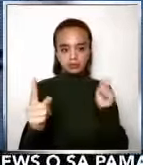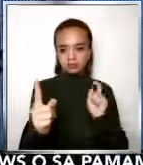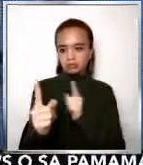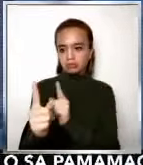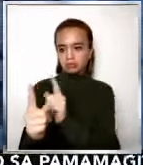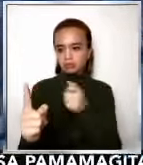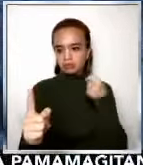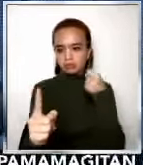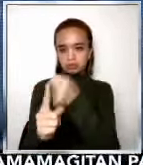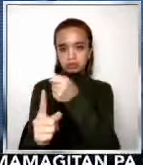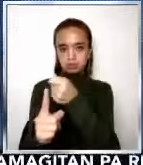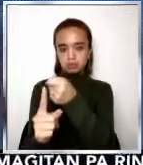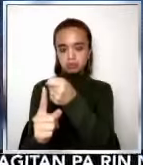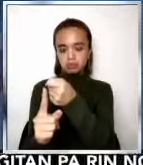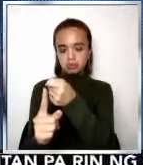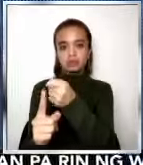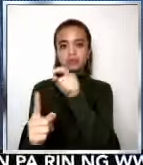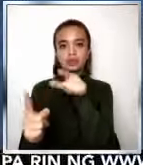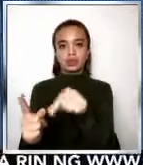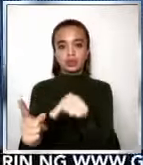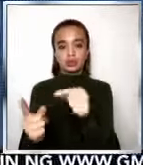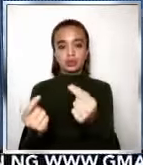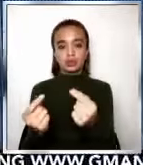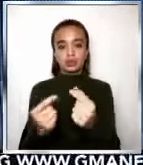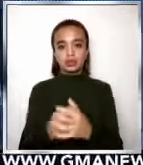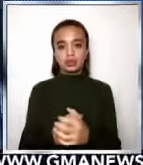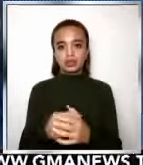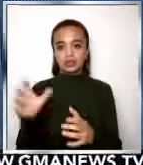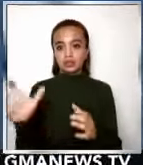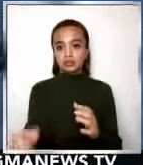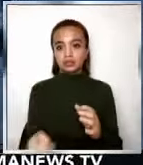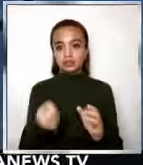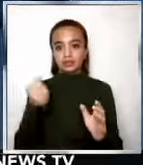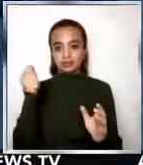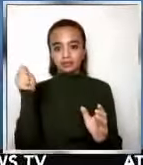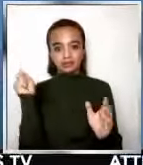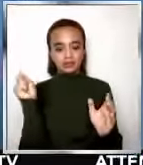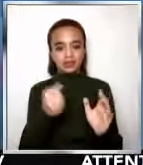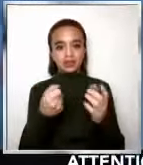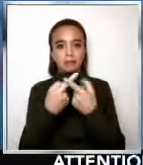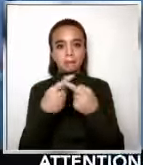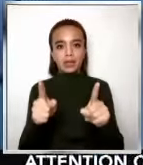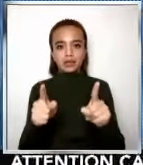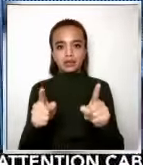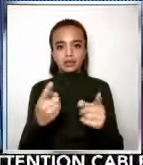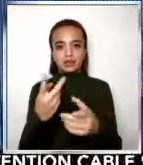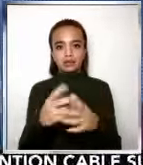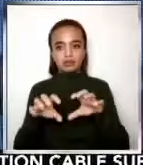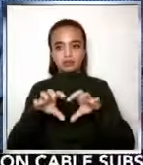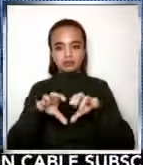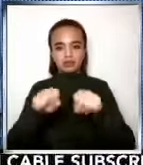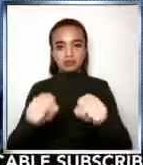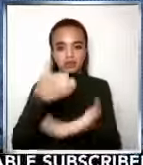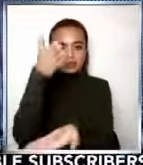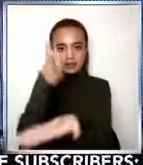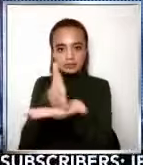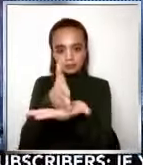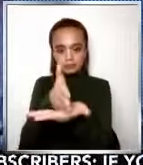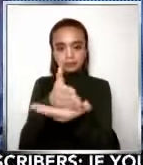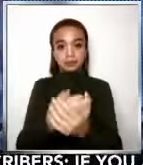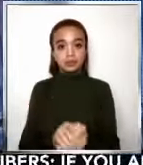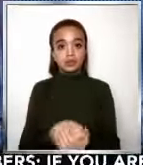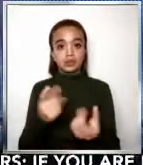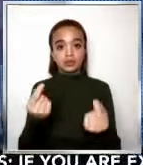Dito na kumuha ng tila tubo si Junicio sa tricycle pero naawat silang dalawa. Nang makasakay na ang grupo ni Fuentes sa